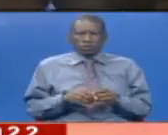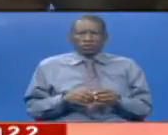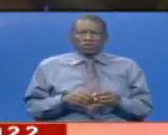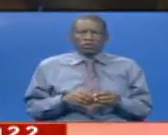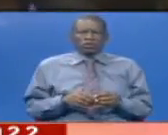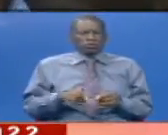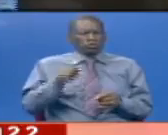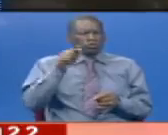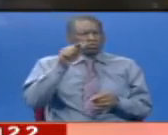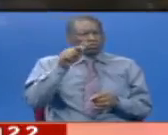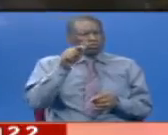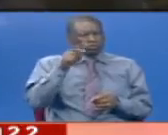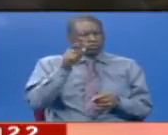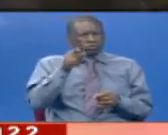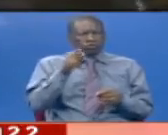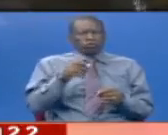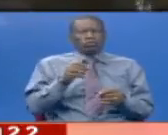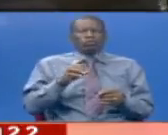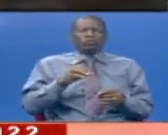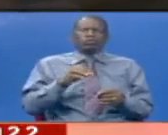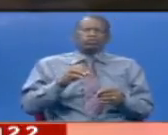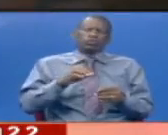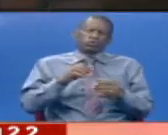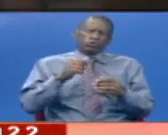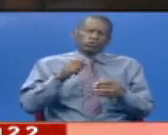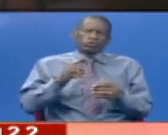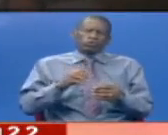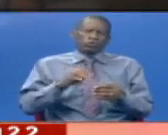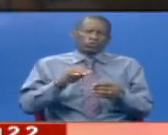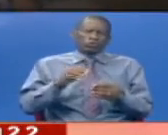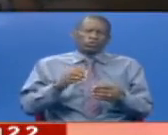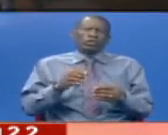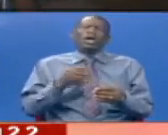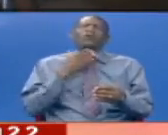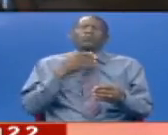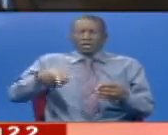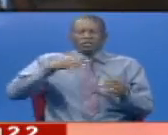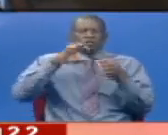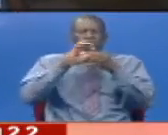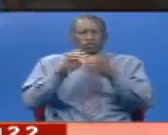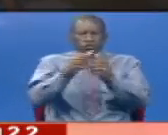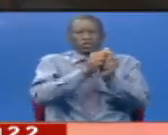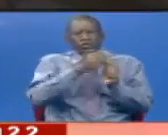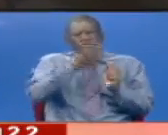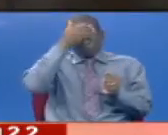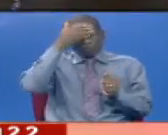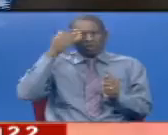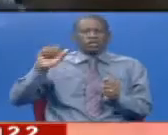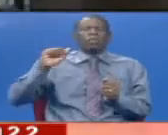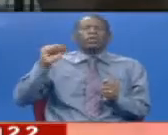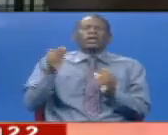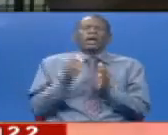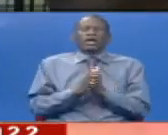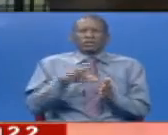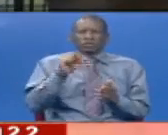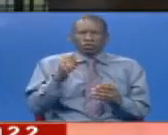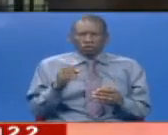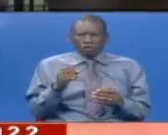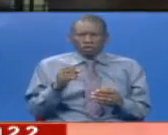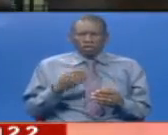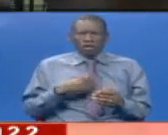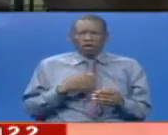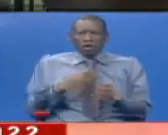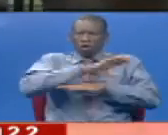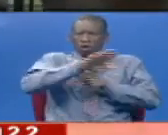kunyosha mkono wa buriani ya kwamba ningependa tuungane pamoja, tusahau kisiasa, na kwa hivyo nitaondoa